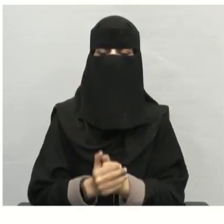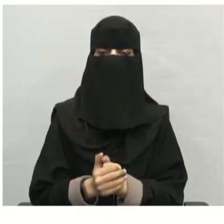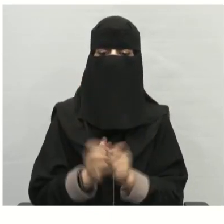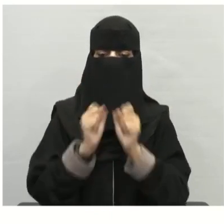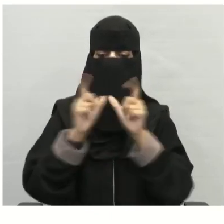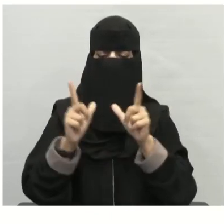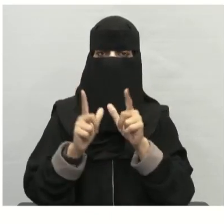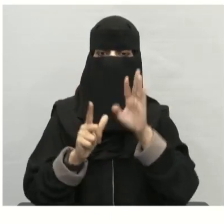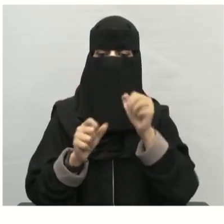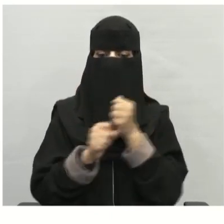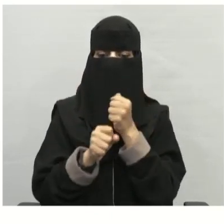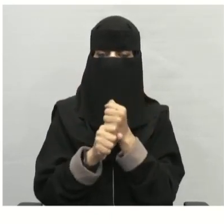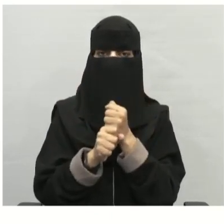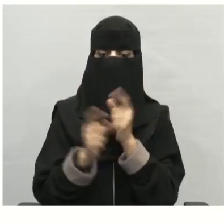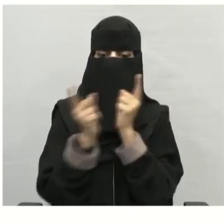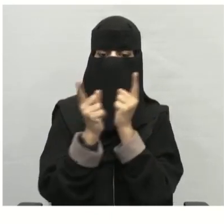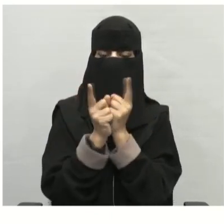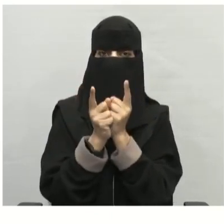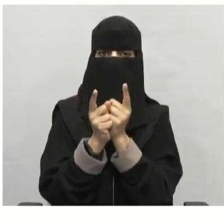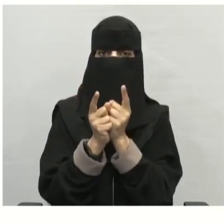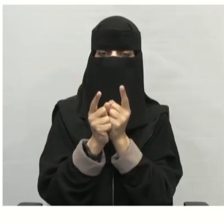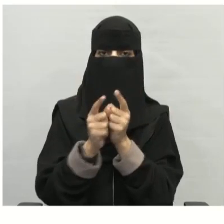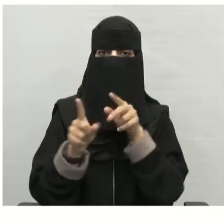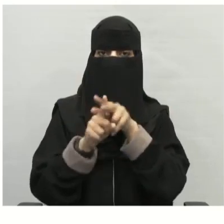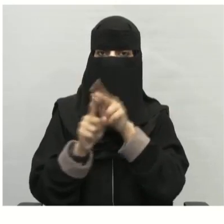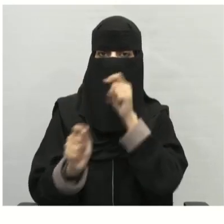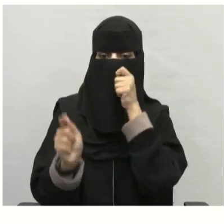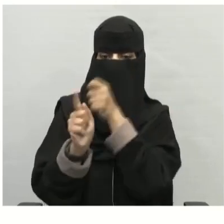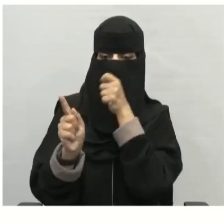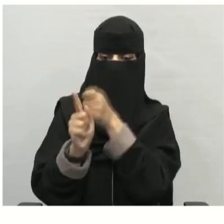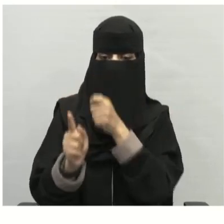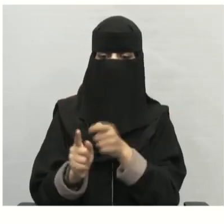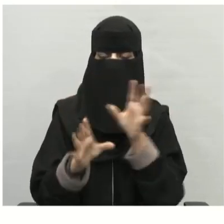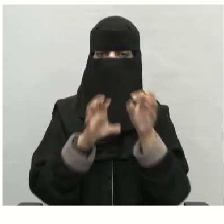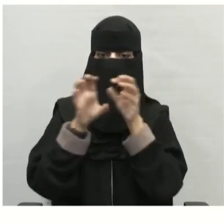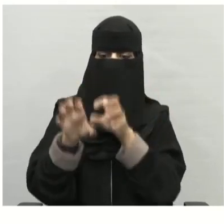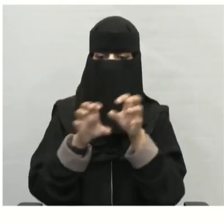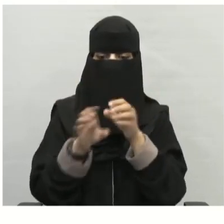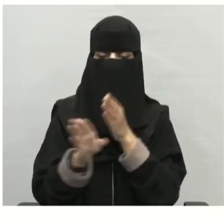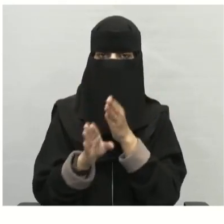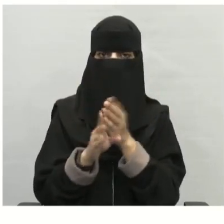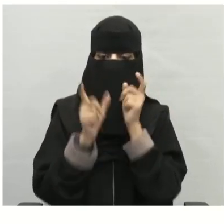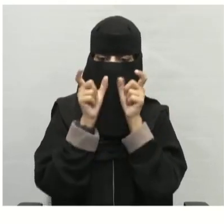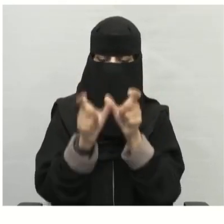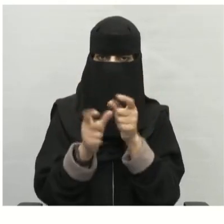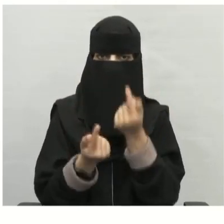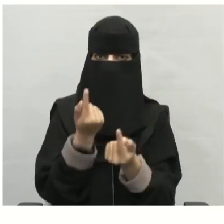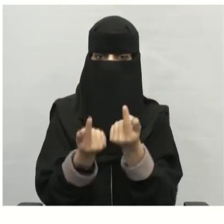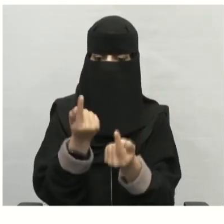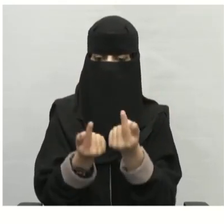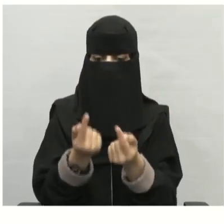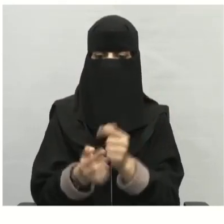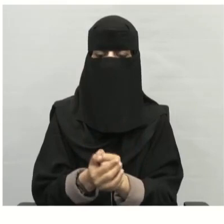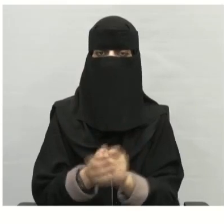يوضح كيفيه مواجهه التنمر يدون طرق العنايه بالمزروعات